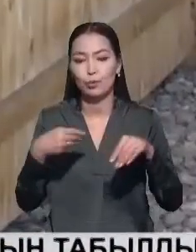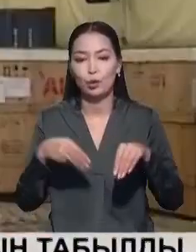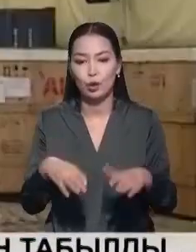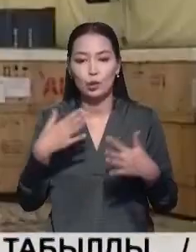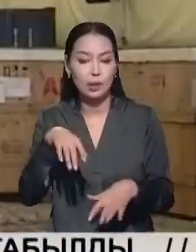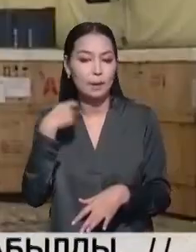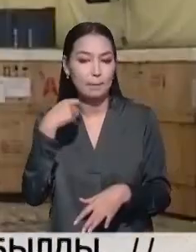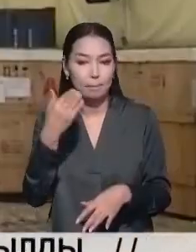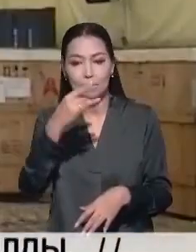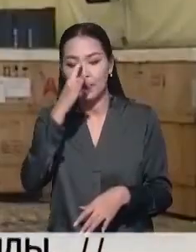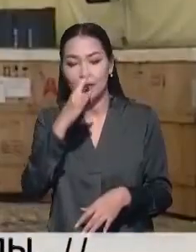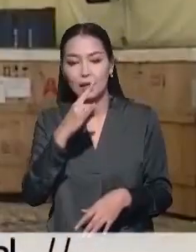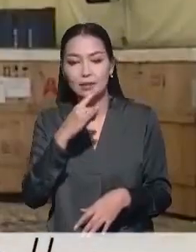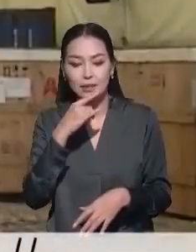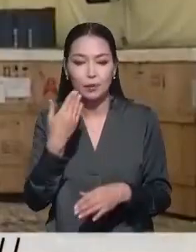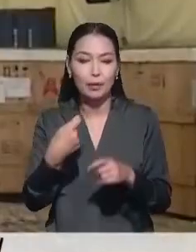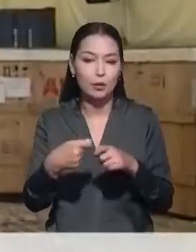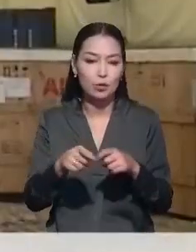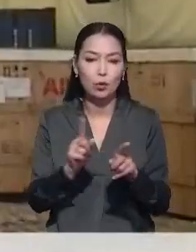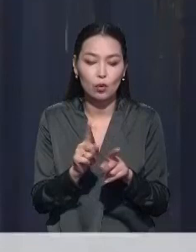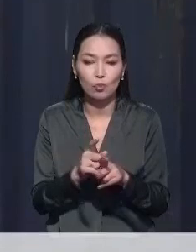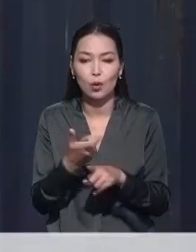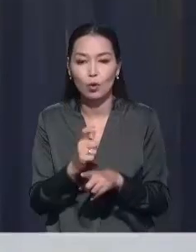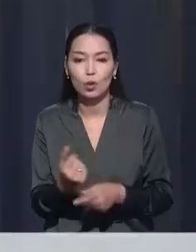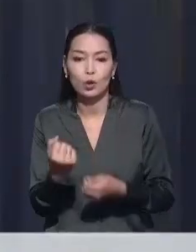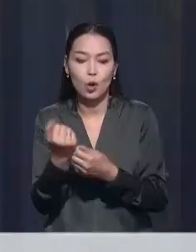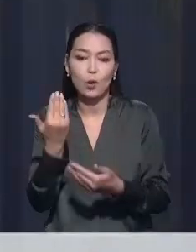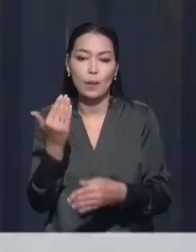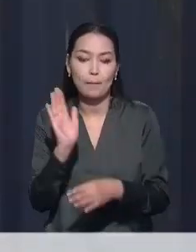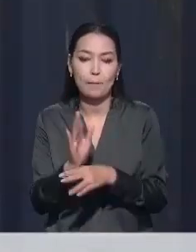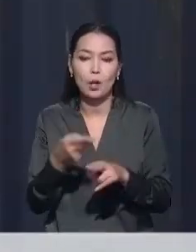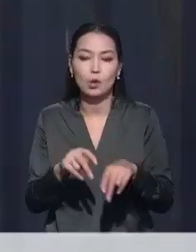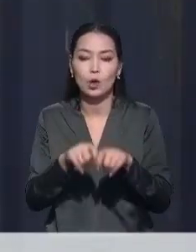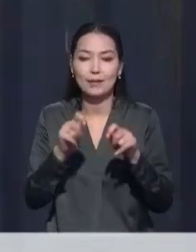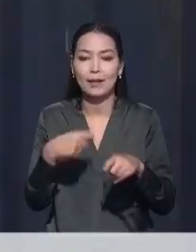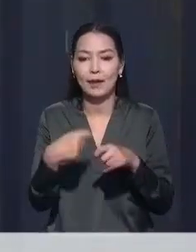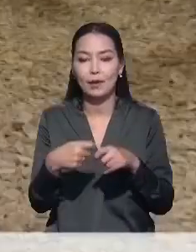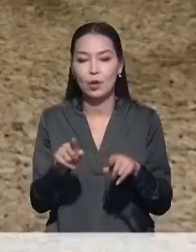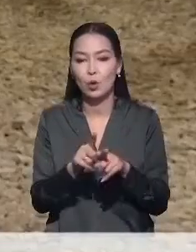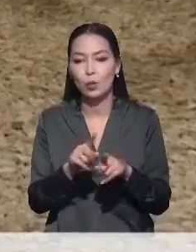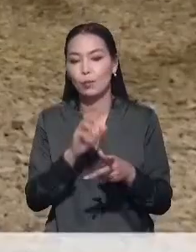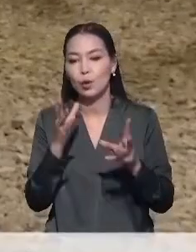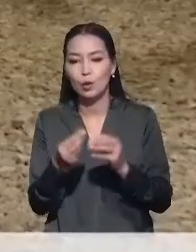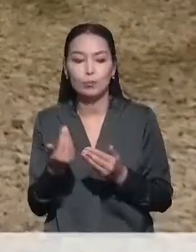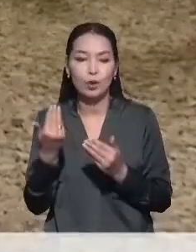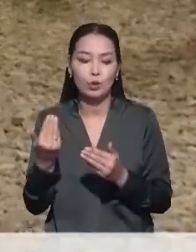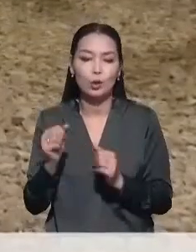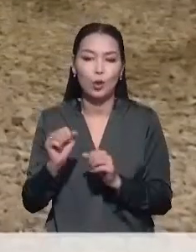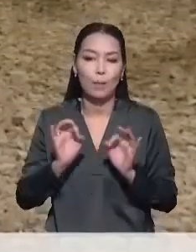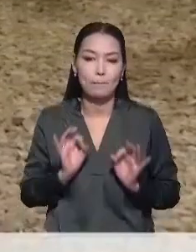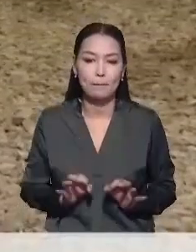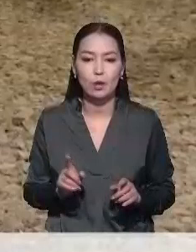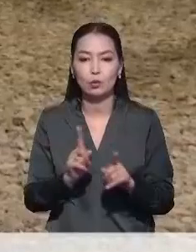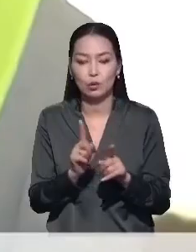Президенттің Қазақстанның инвестициялық тартымдылығын арттыруды қолдау тапсырмасы аясында құрылған инвесторлардың құқықтарын қорғау жөніндегі прокуратуралық сүзгі